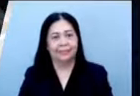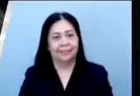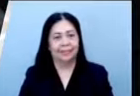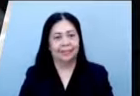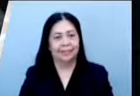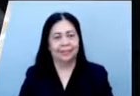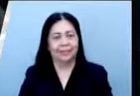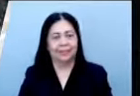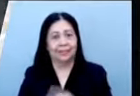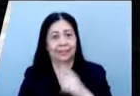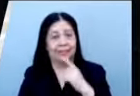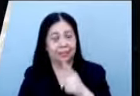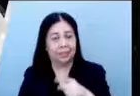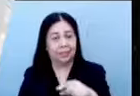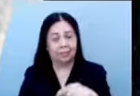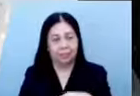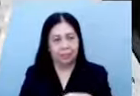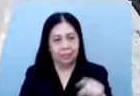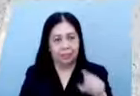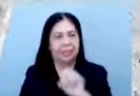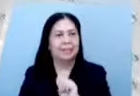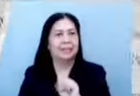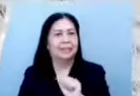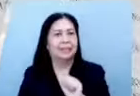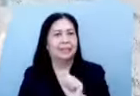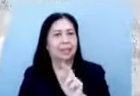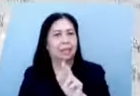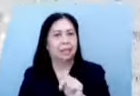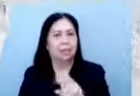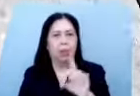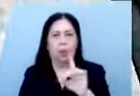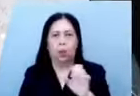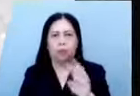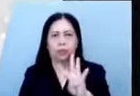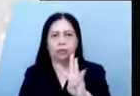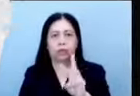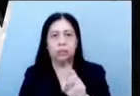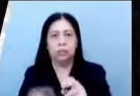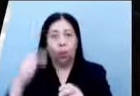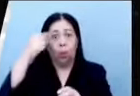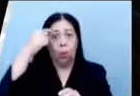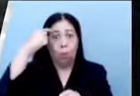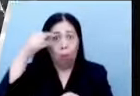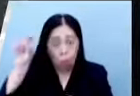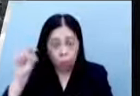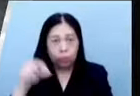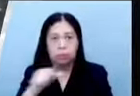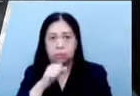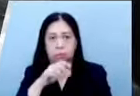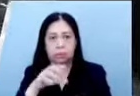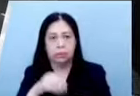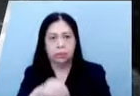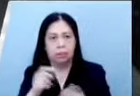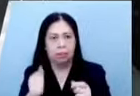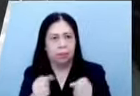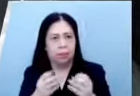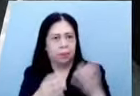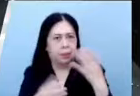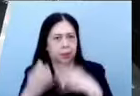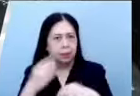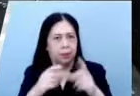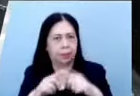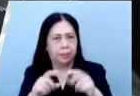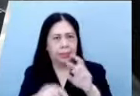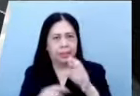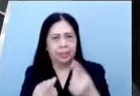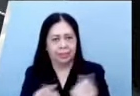Ayon sa huling bilang, ang planetang Saturn ay meron lang namang 146 moons. Hindi pa kasama sa bilang ang nagagandahan nito mga rings.